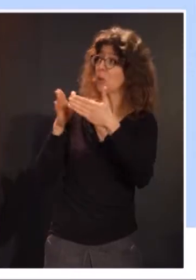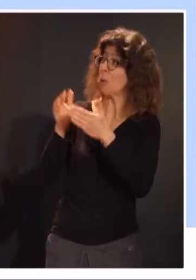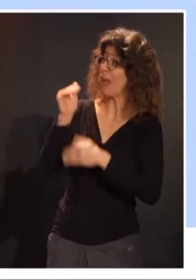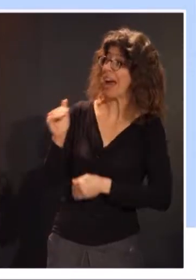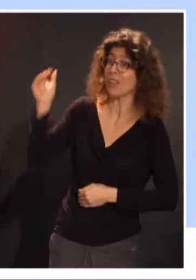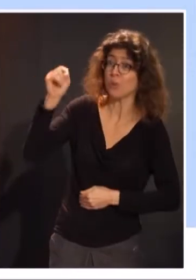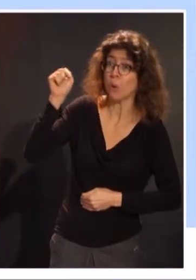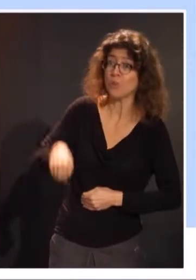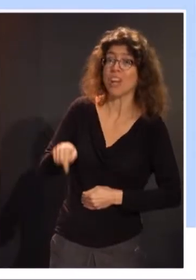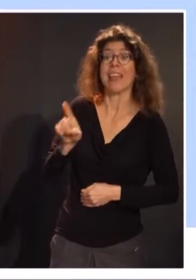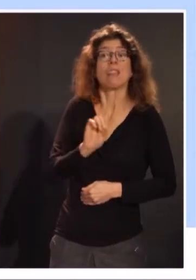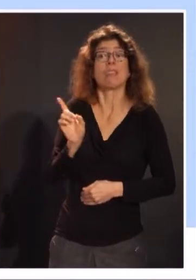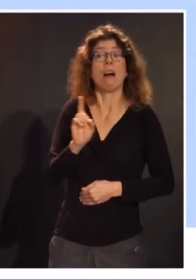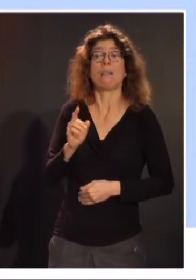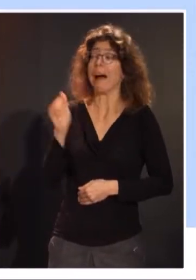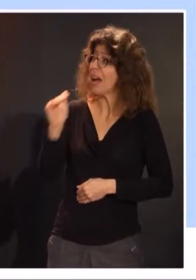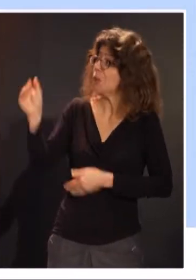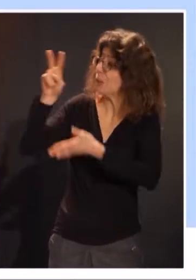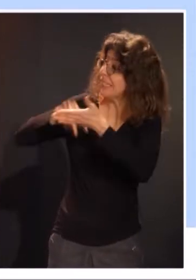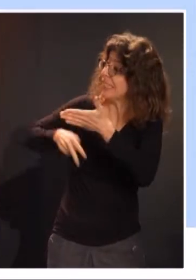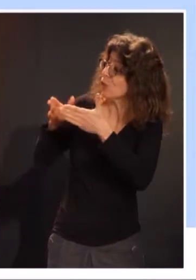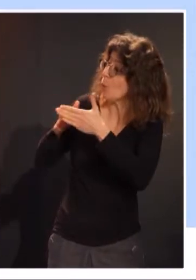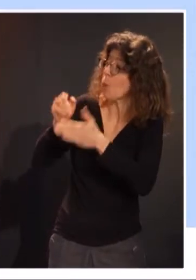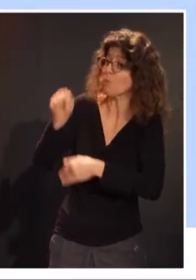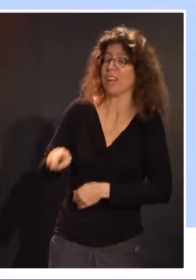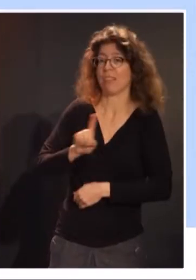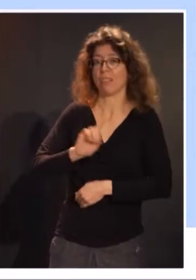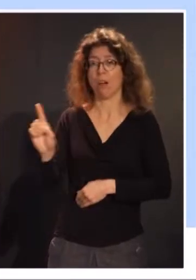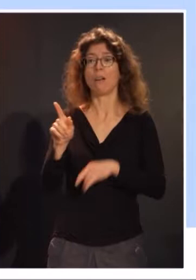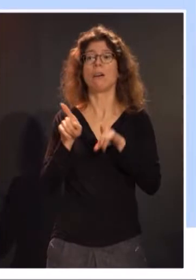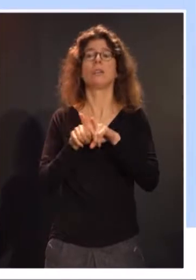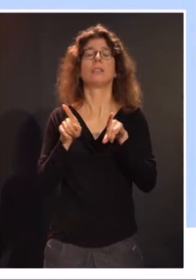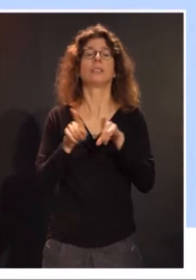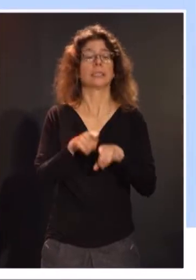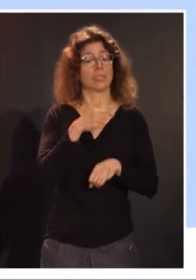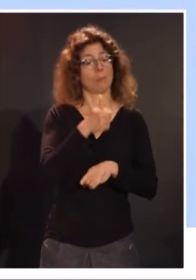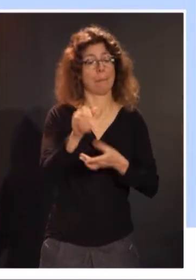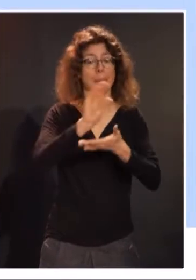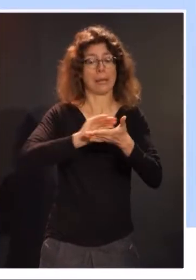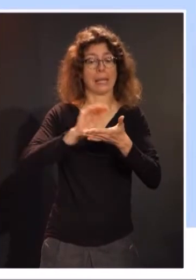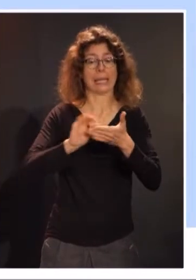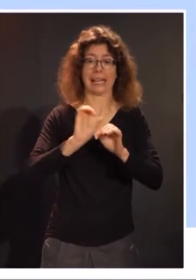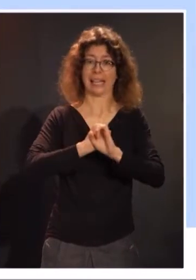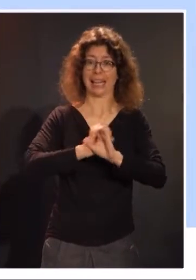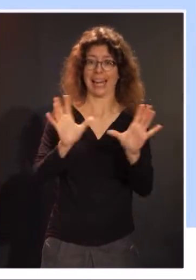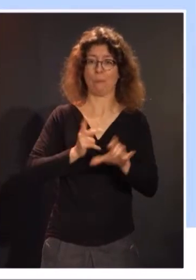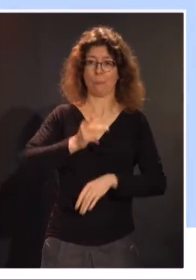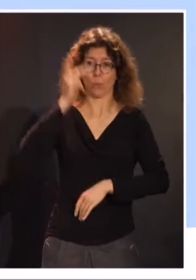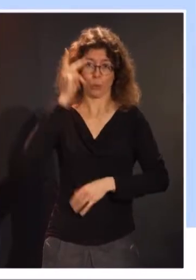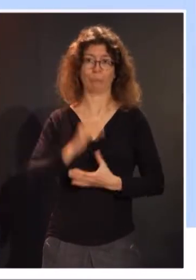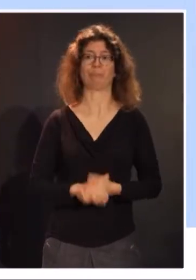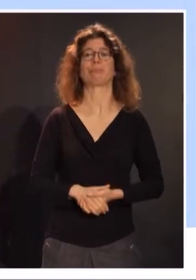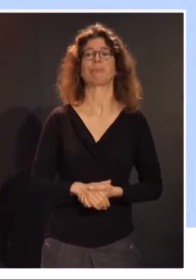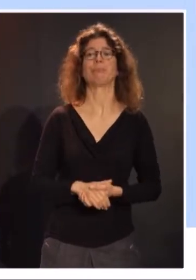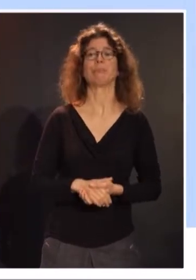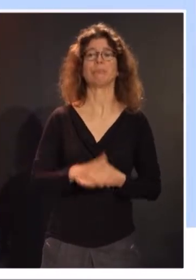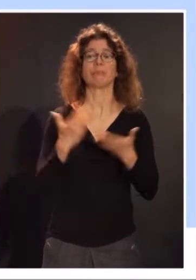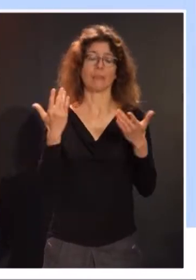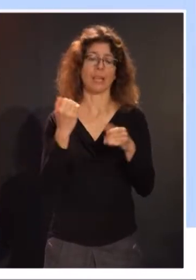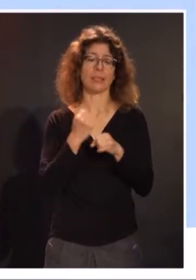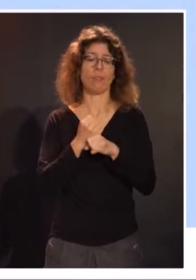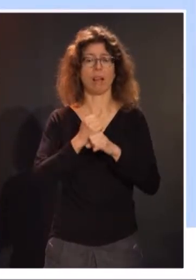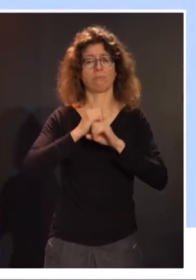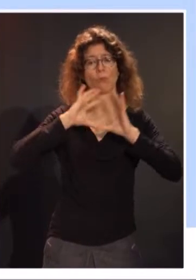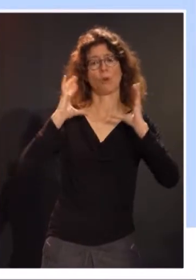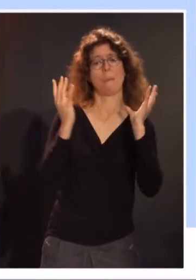l'adulte, d'améliorer la lisibilité et l'intelligibilité des productions écrites, d'améliorer la rapidité de travail en général